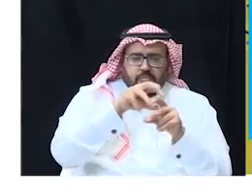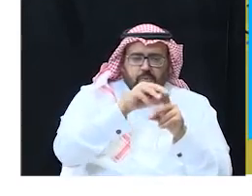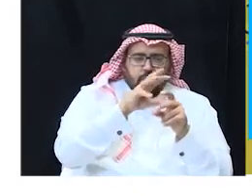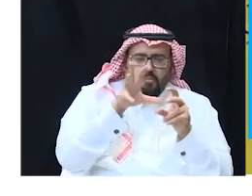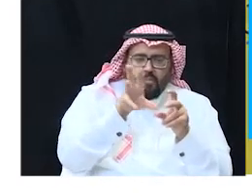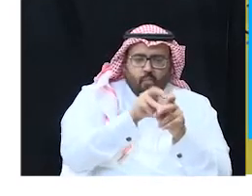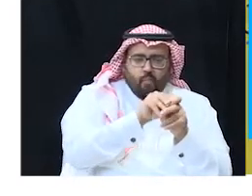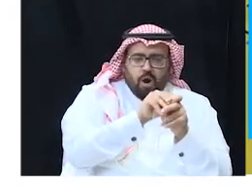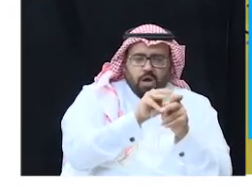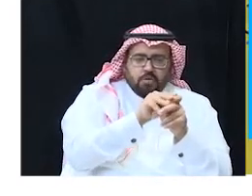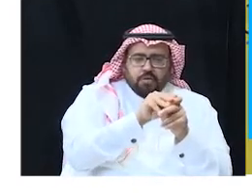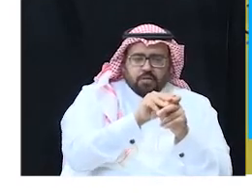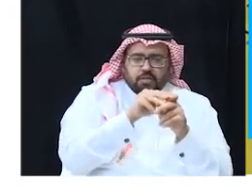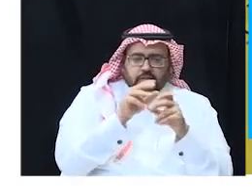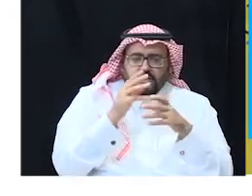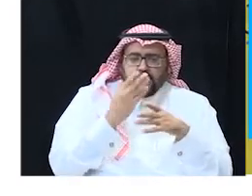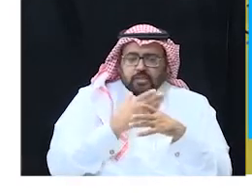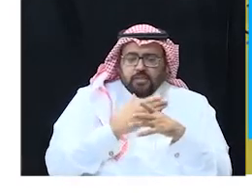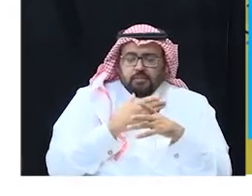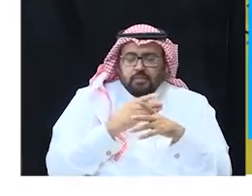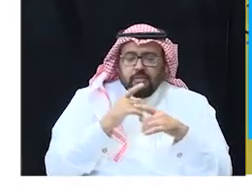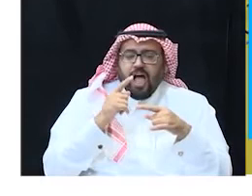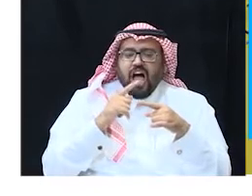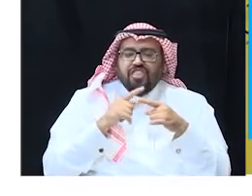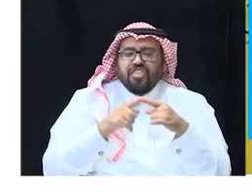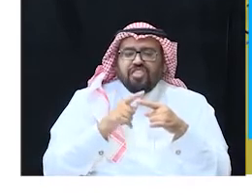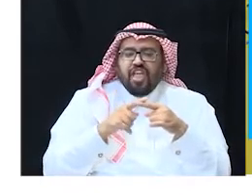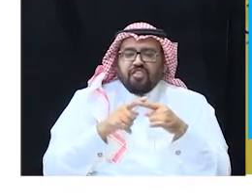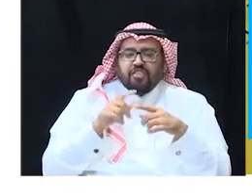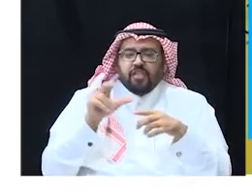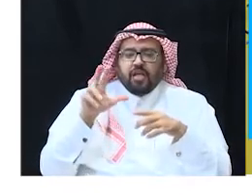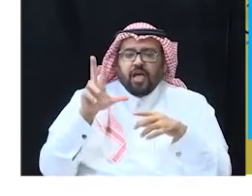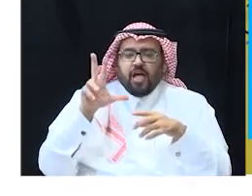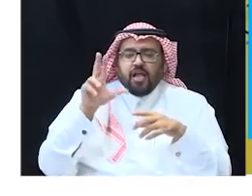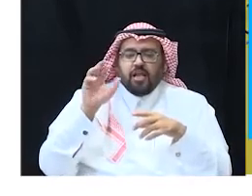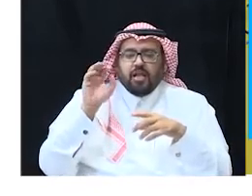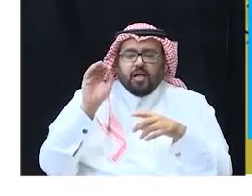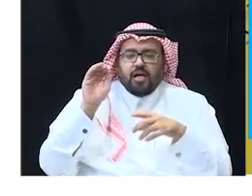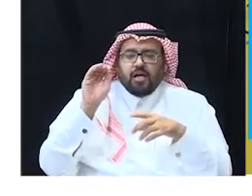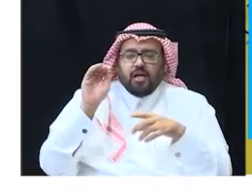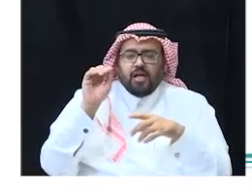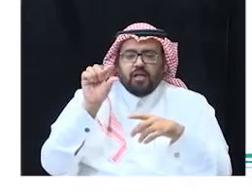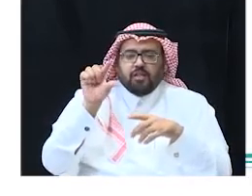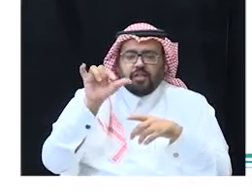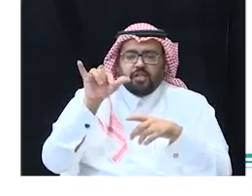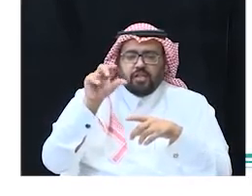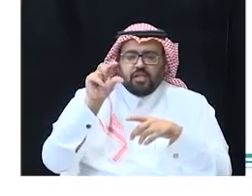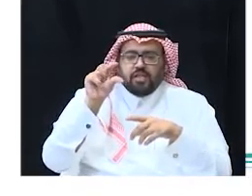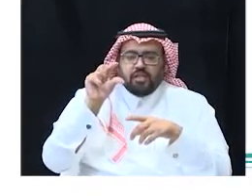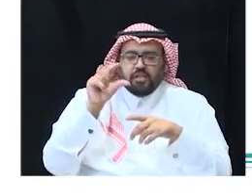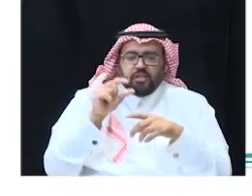المطاط. لماذا يجذب المغناطيس بعض هذه الأجسام ولا يجذب بعضها الآخر؟ هيا أبطال،